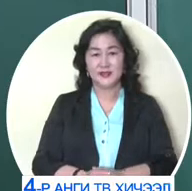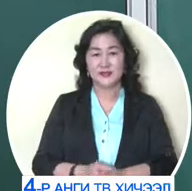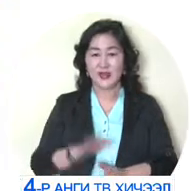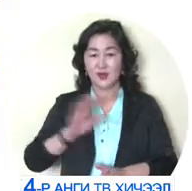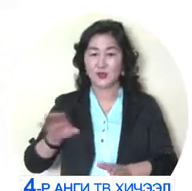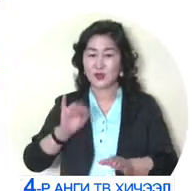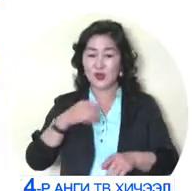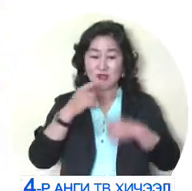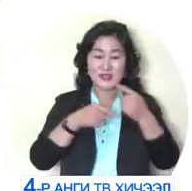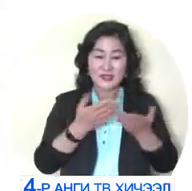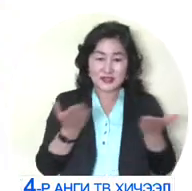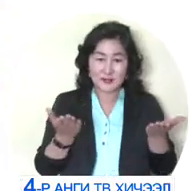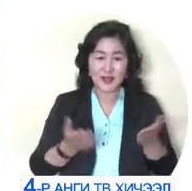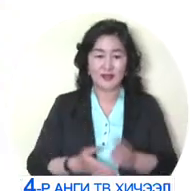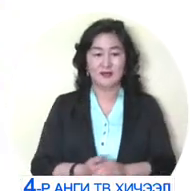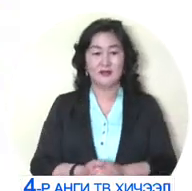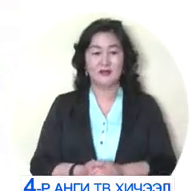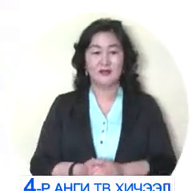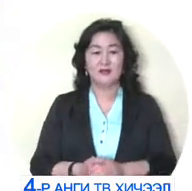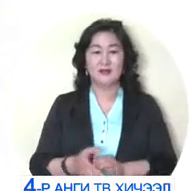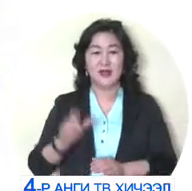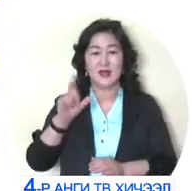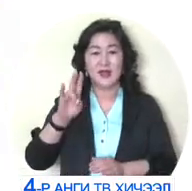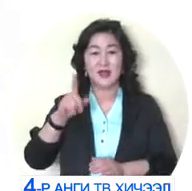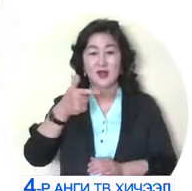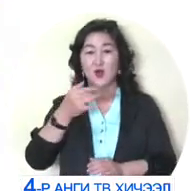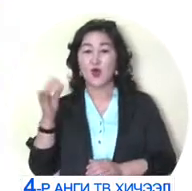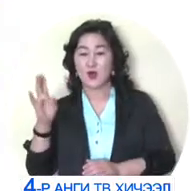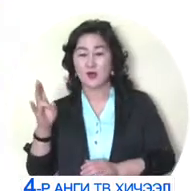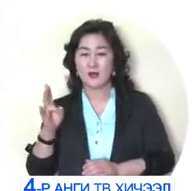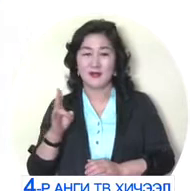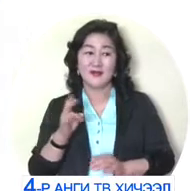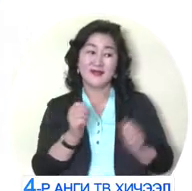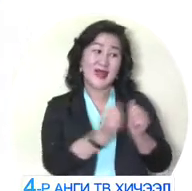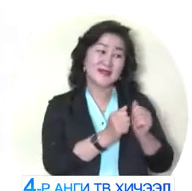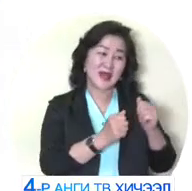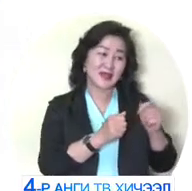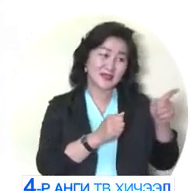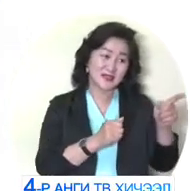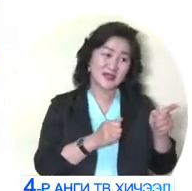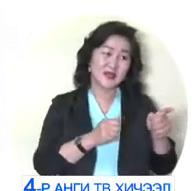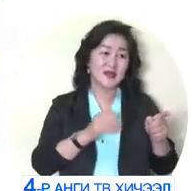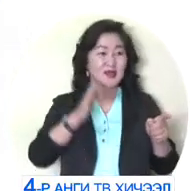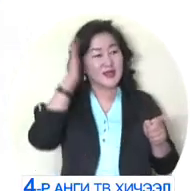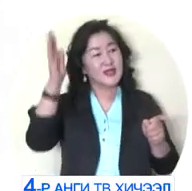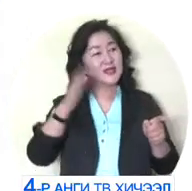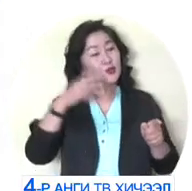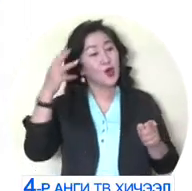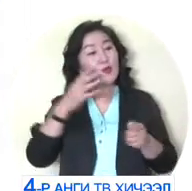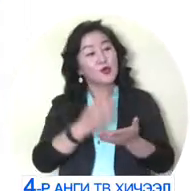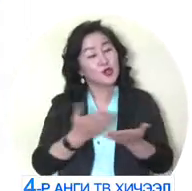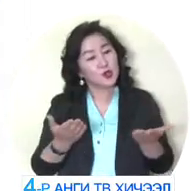бол? За ингүн. Найзаа чи ирээдүйн тухай мөрөөддөг үү?